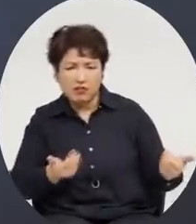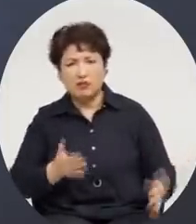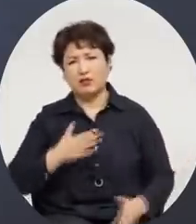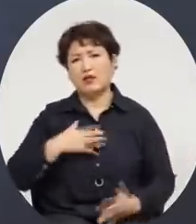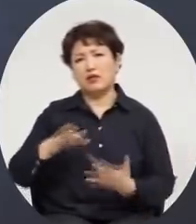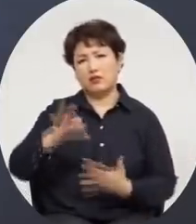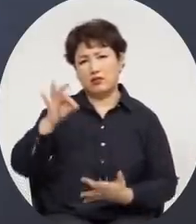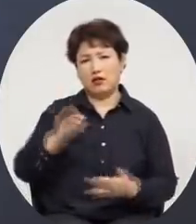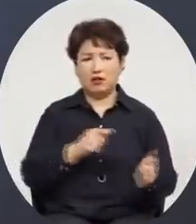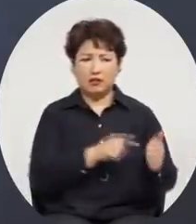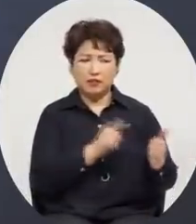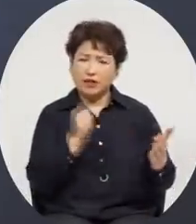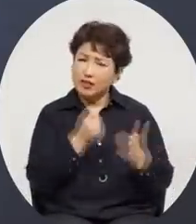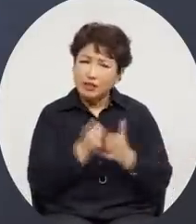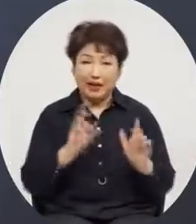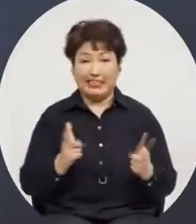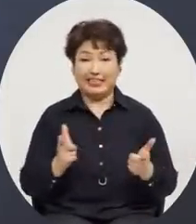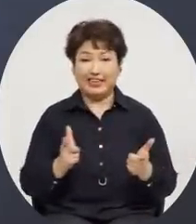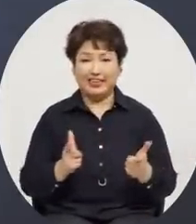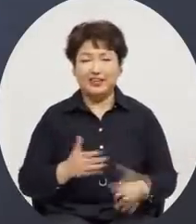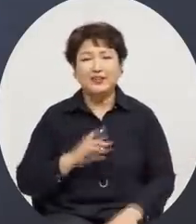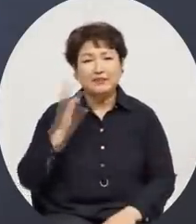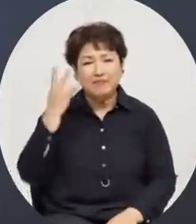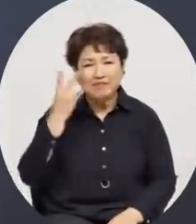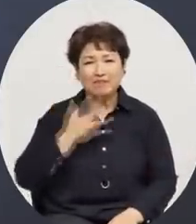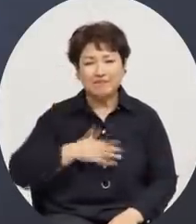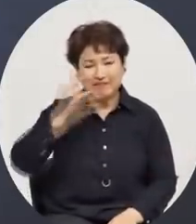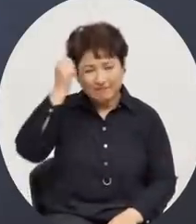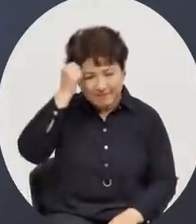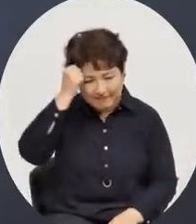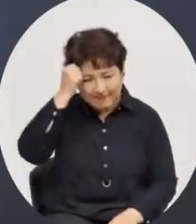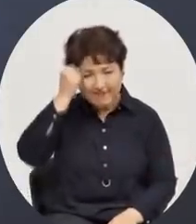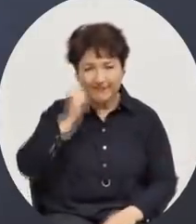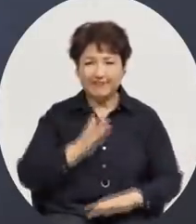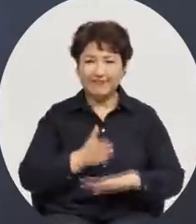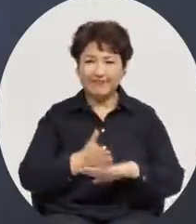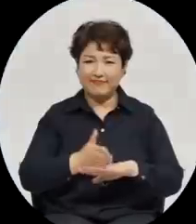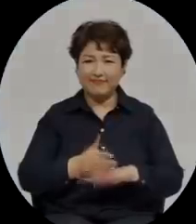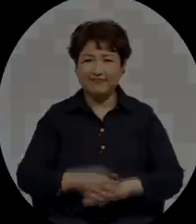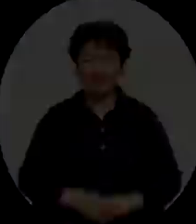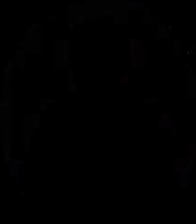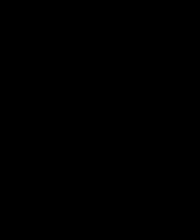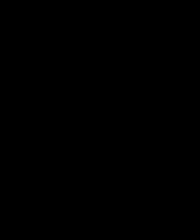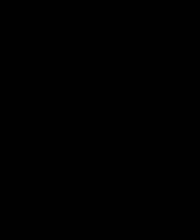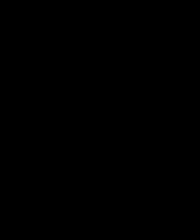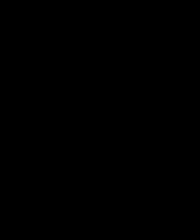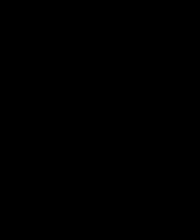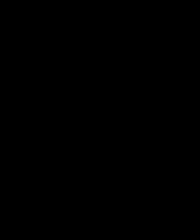남자 문제가 아니다. 네, 명심하겠습니다. 네. 감사합니다.